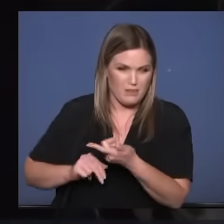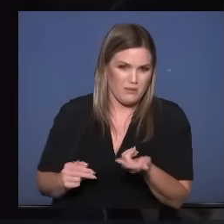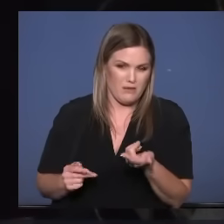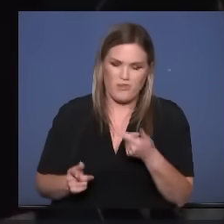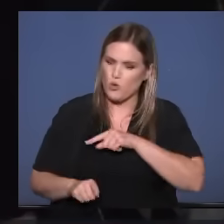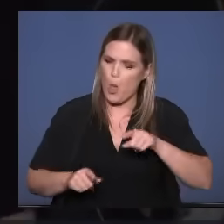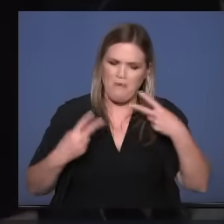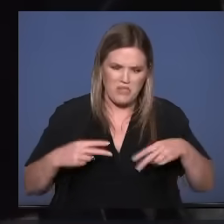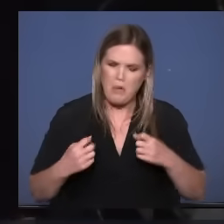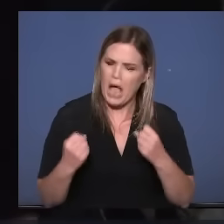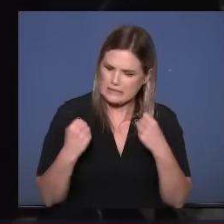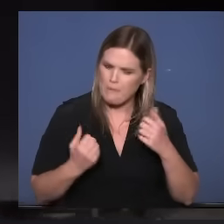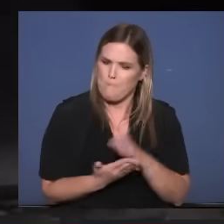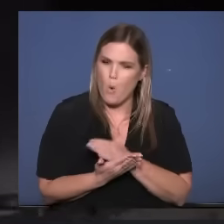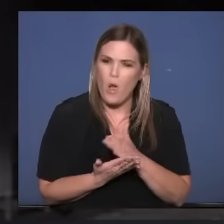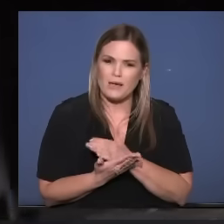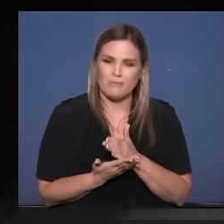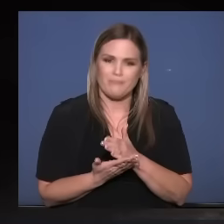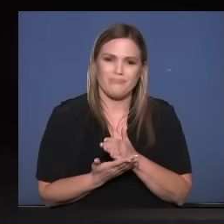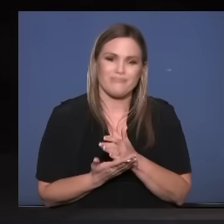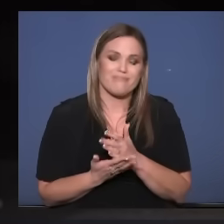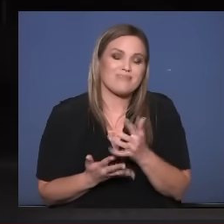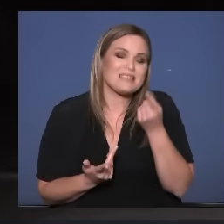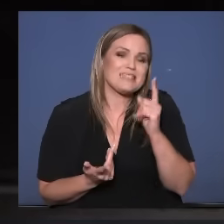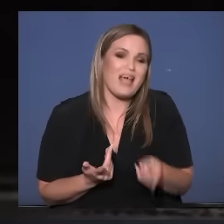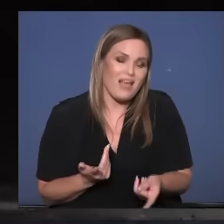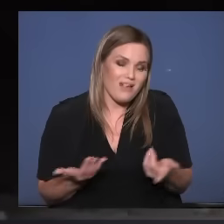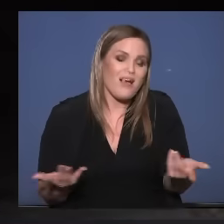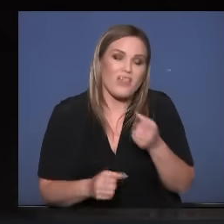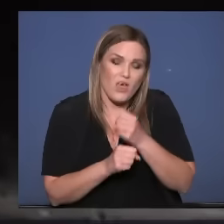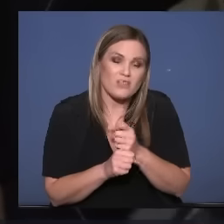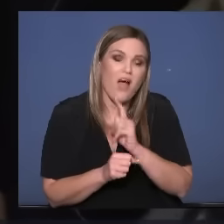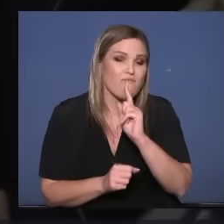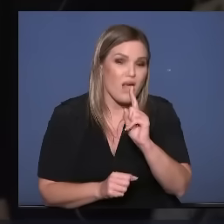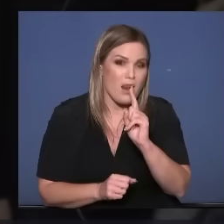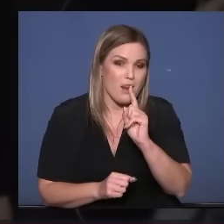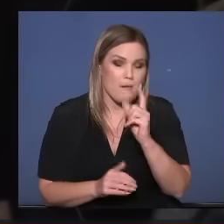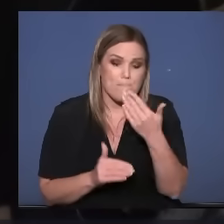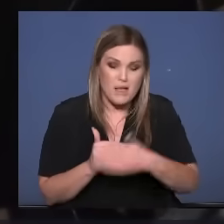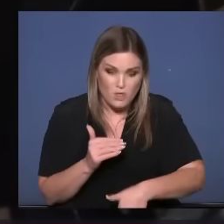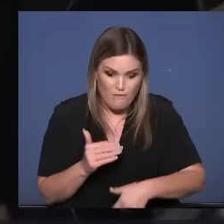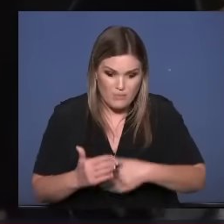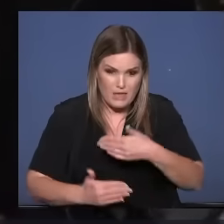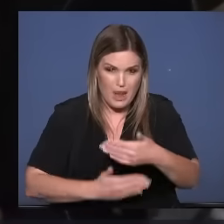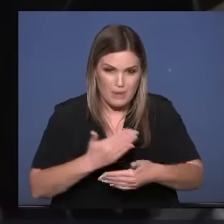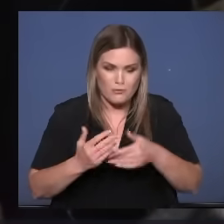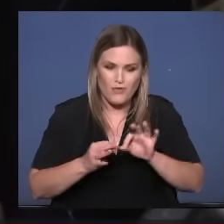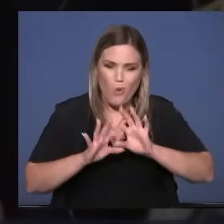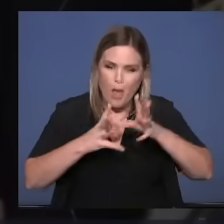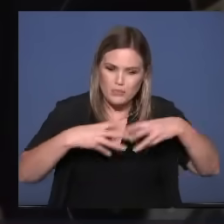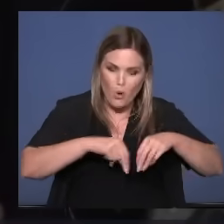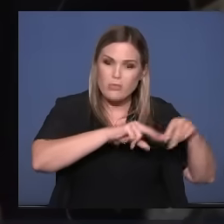מוכנים א ומה שנצטרך אנחנו נעשה אבל בסופו של תהליך כדי שכל המשפחות יחזרו